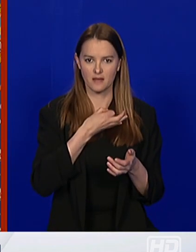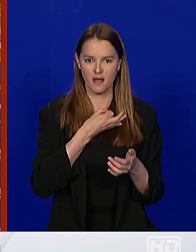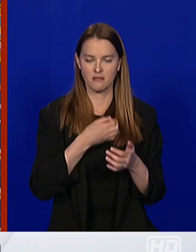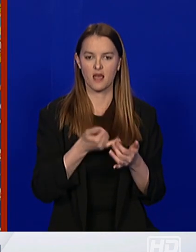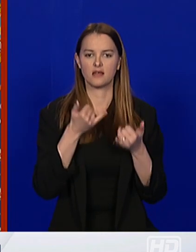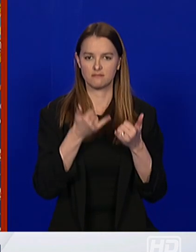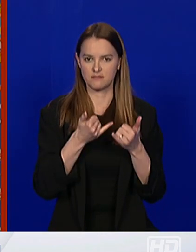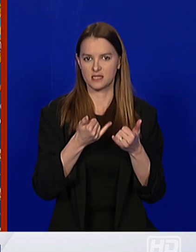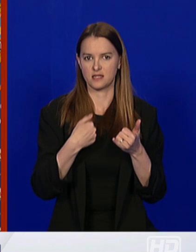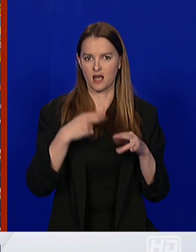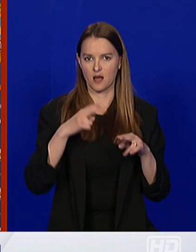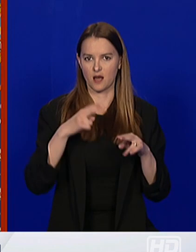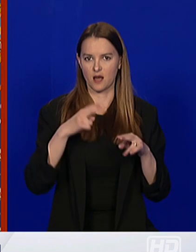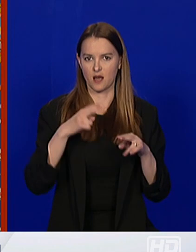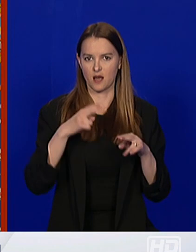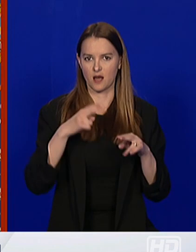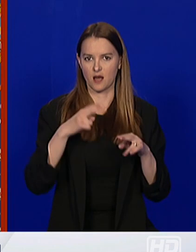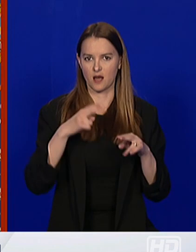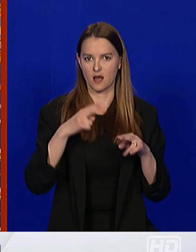to pitanje, ja sam danas to donio